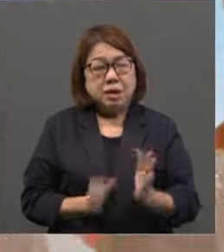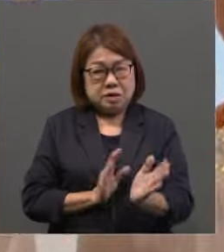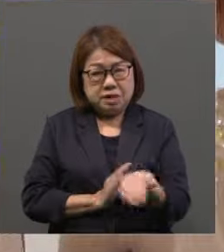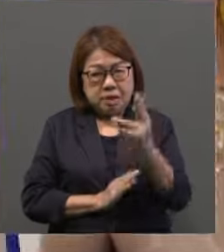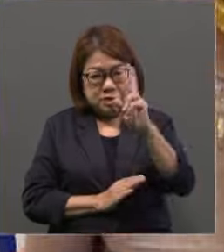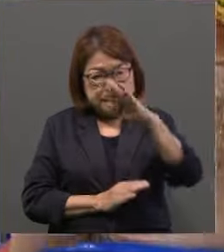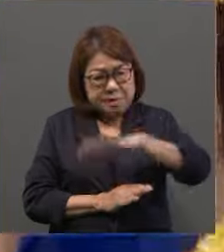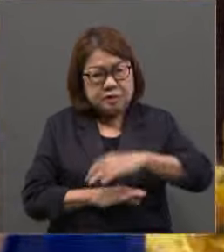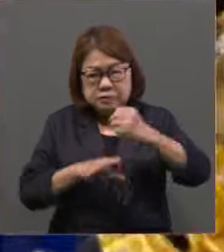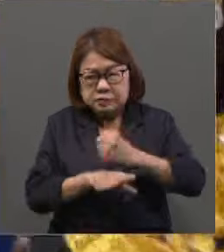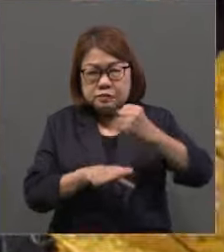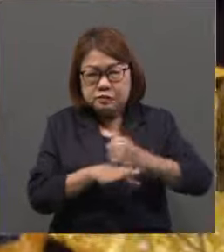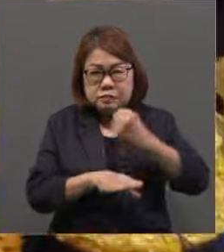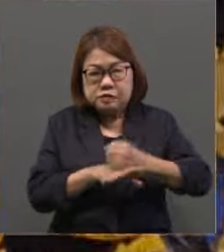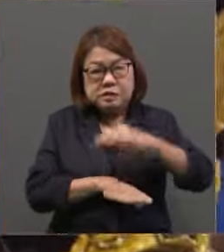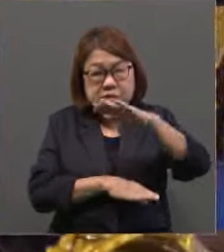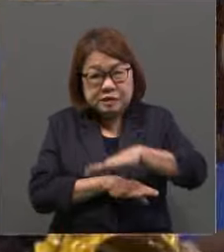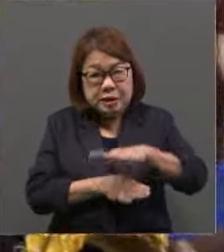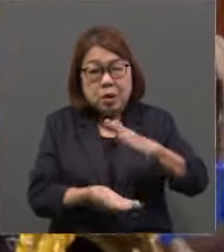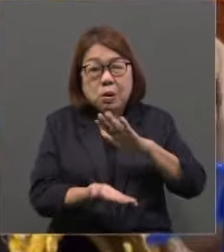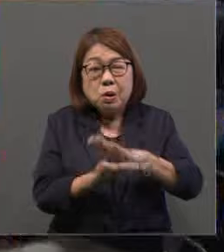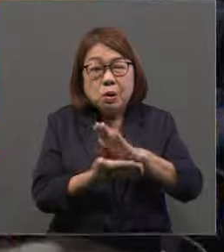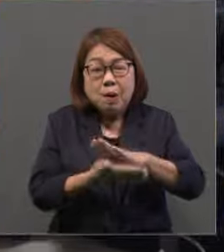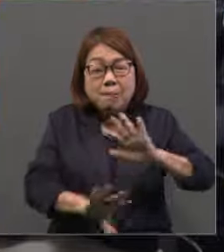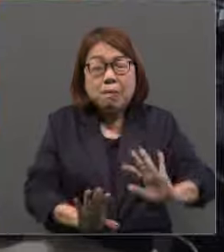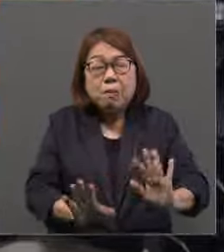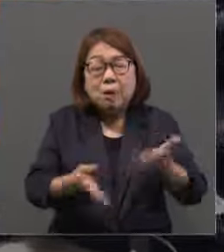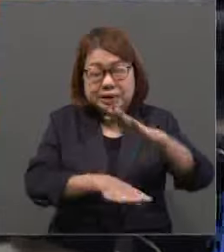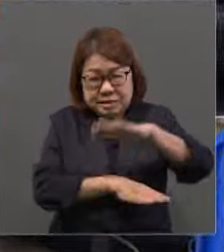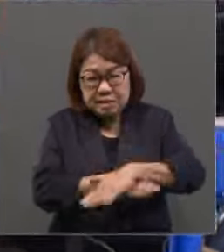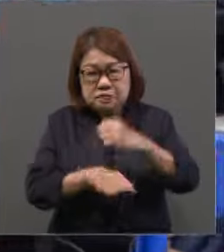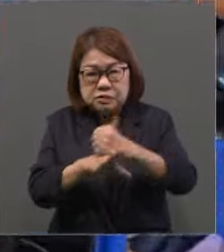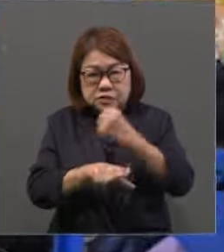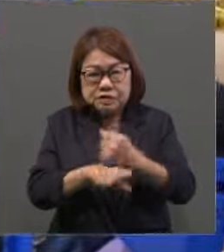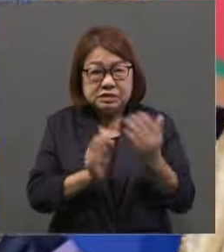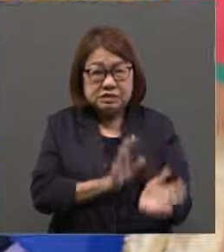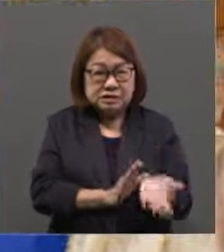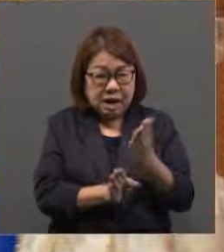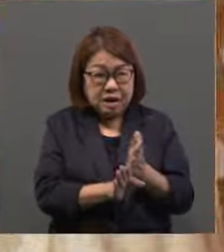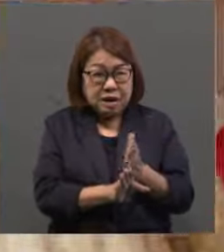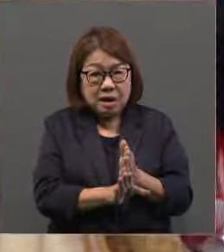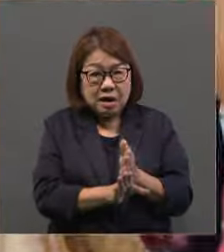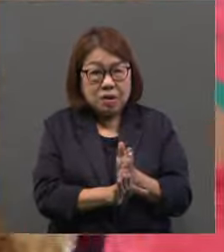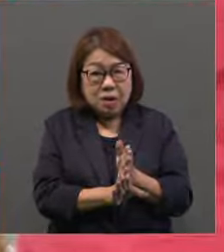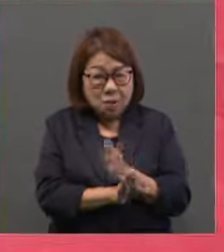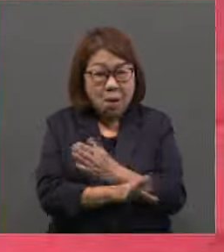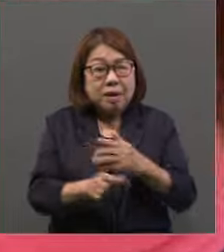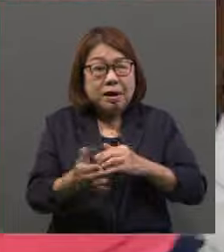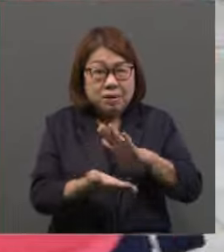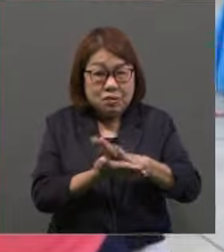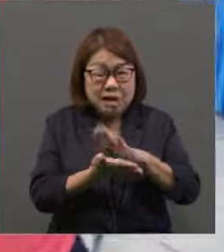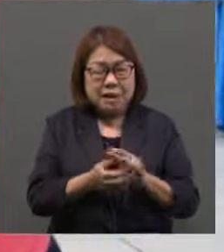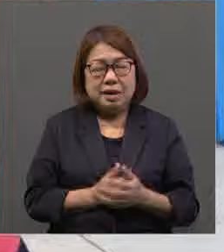ลางวันเย็นนะครับเย็นก็หลังเลิกเรียนนะครับเช้าก็ก่อนที่จะเข้าเรียนกลางวันก็ทานข้าวกลางวันเสร็จก็รีบมาแ